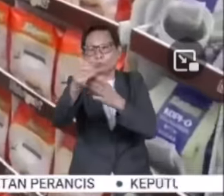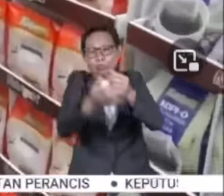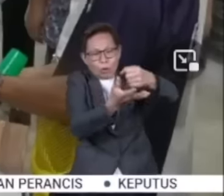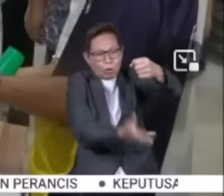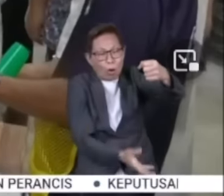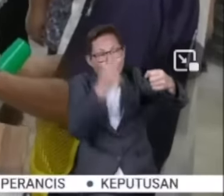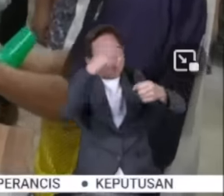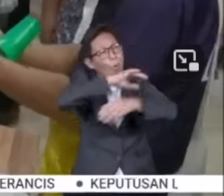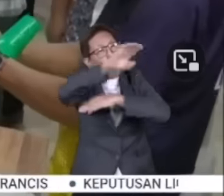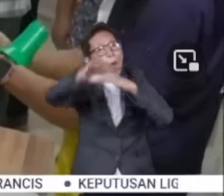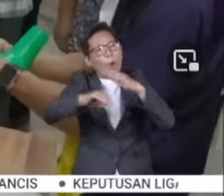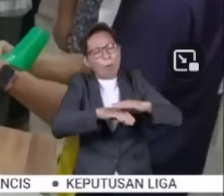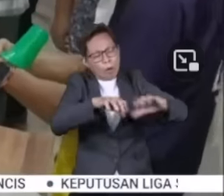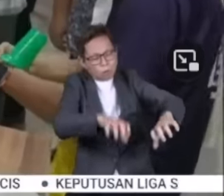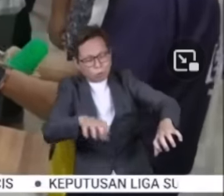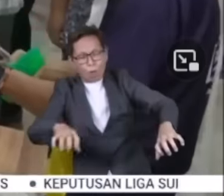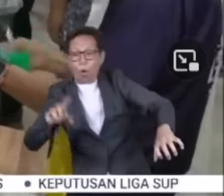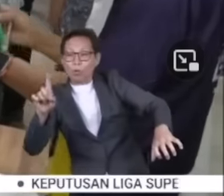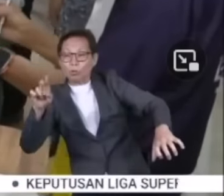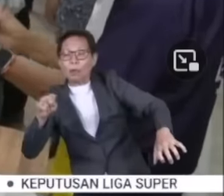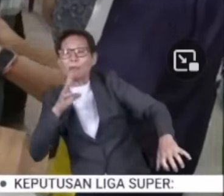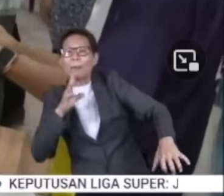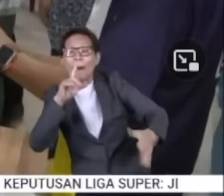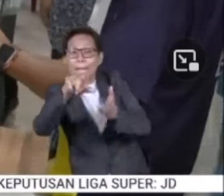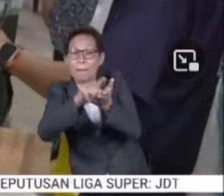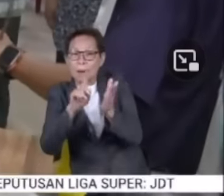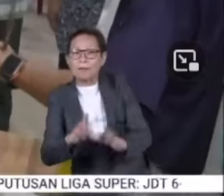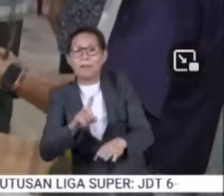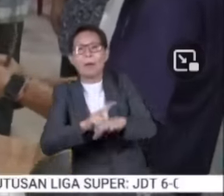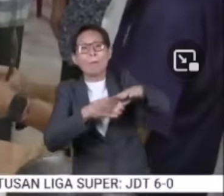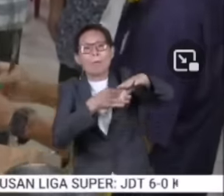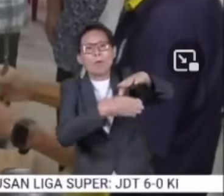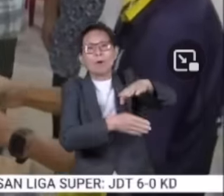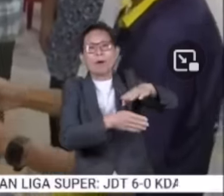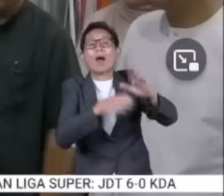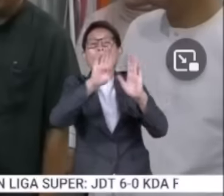untuk semua DUN. Beliau berkata demikian kepada pemberita di Bukit Mertajam.